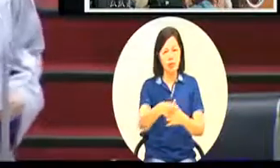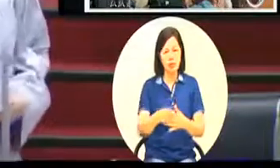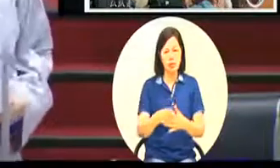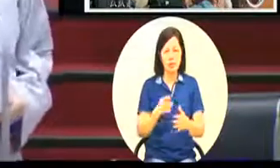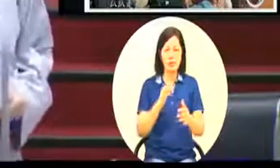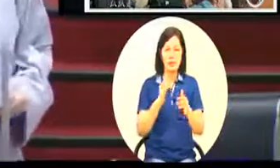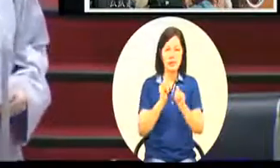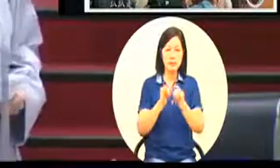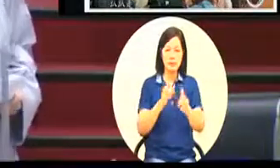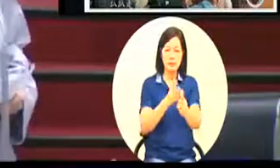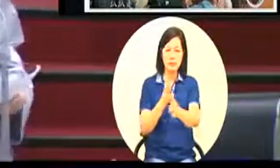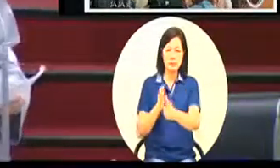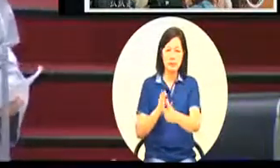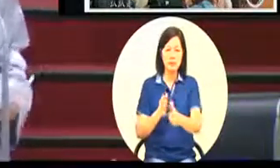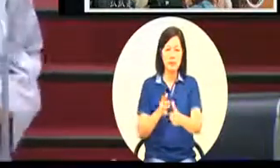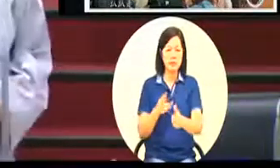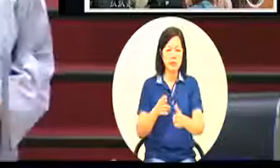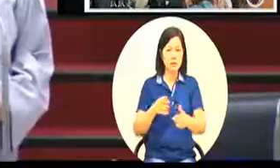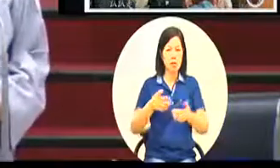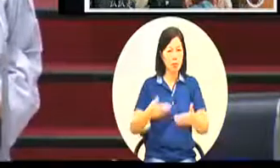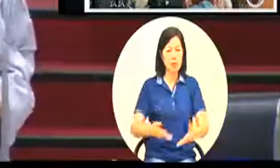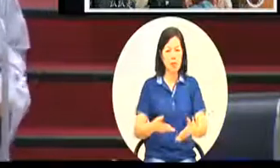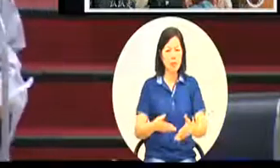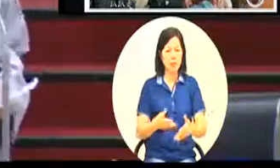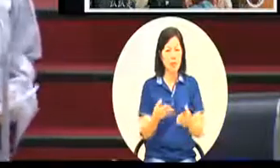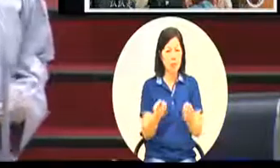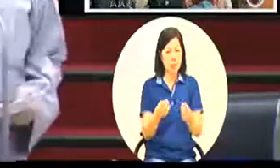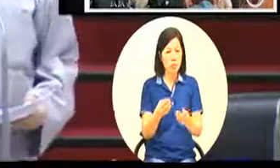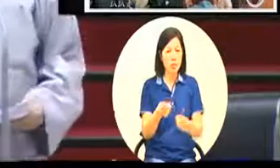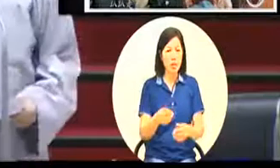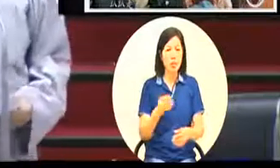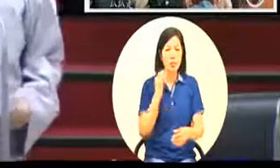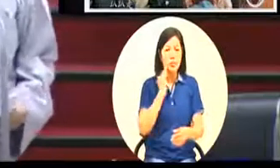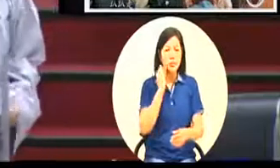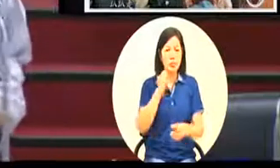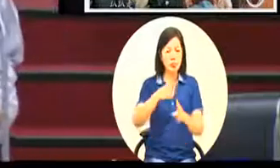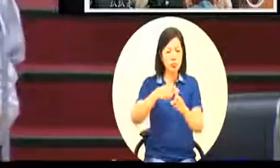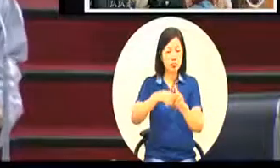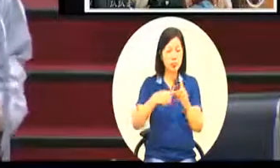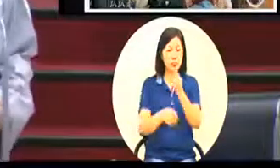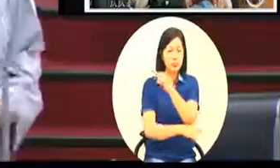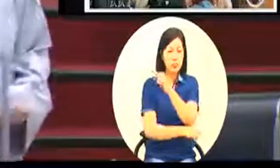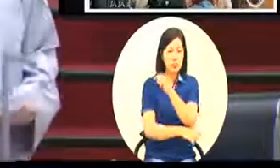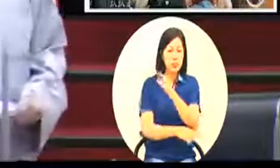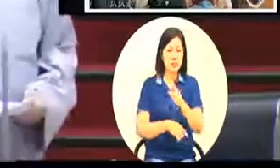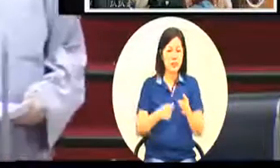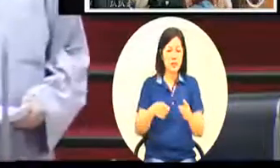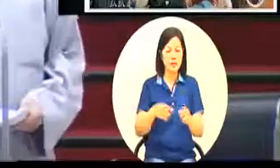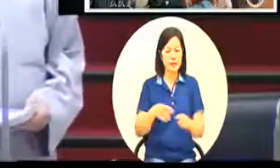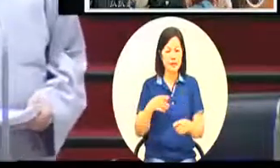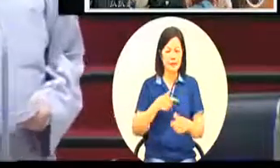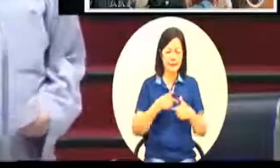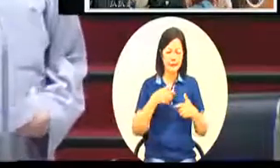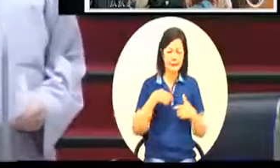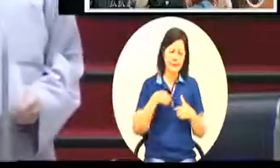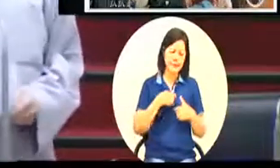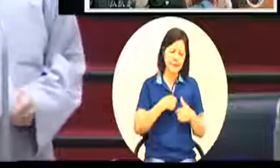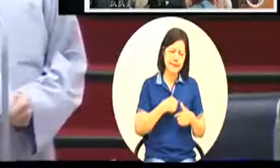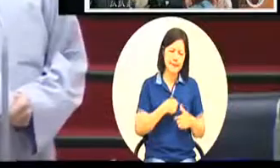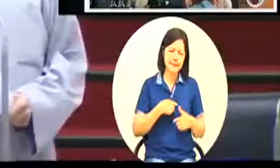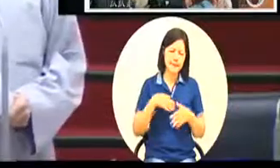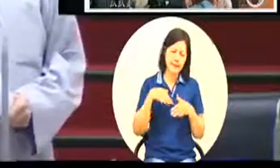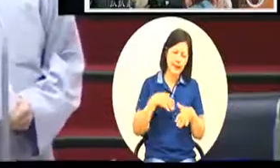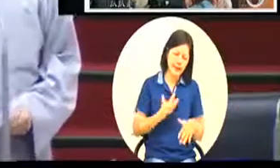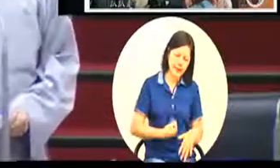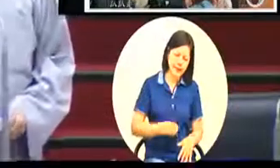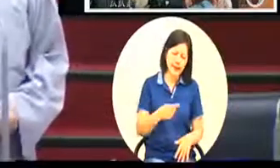局长啊，你今仔日若甲你讲有哪含台北市长排伫买卡门个，我看你心情阴暗个，饭你都食袂落，下昼你都哪食